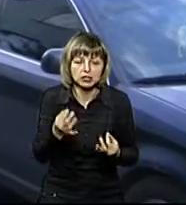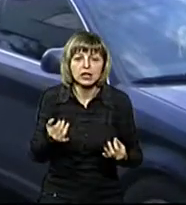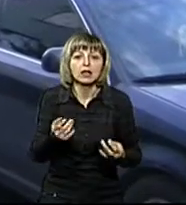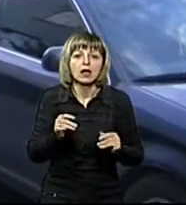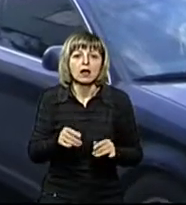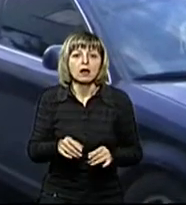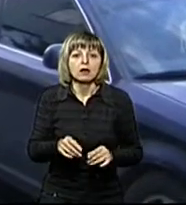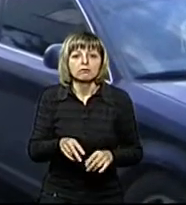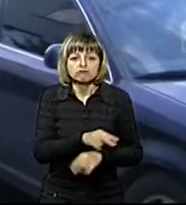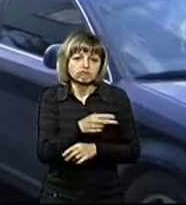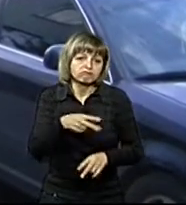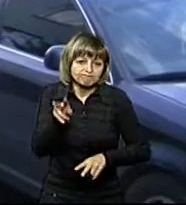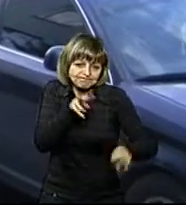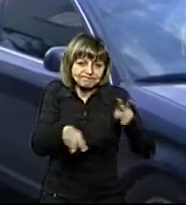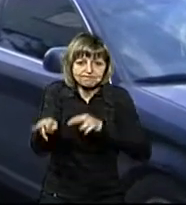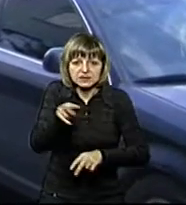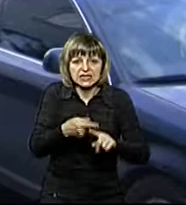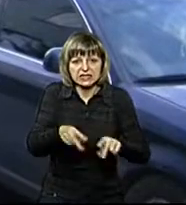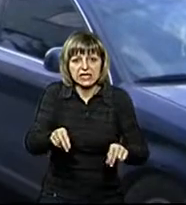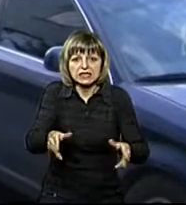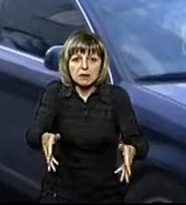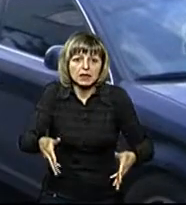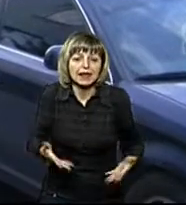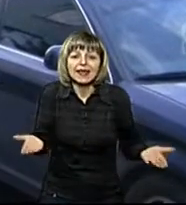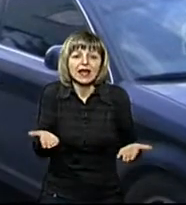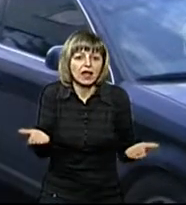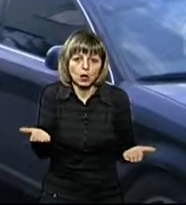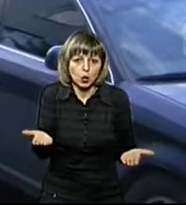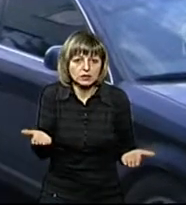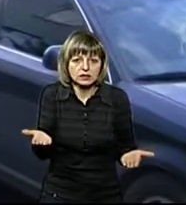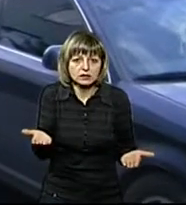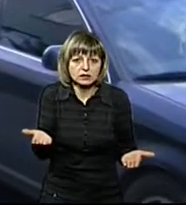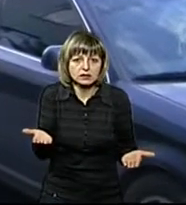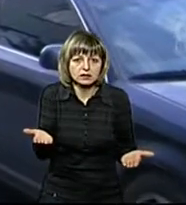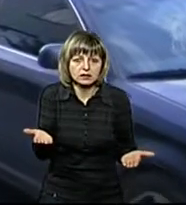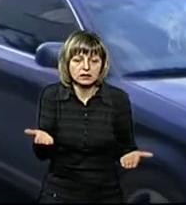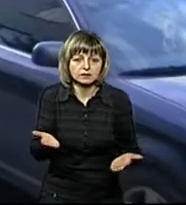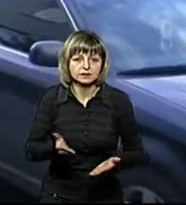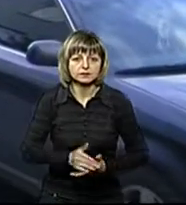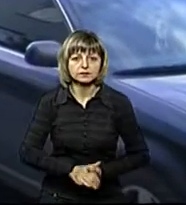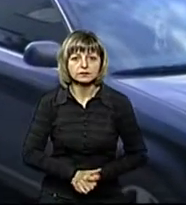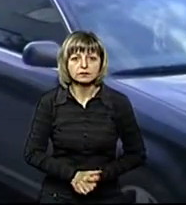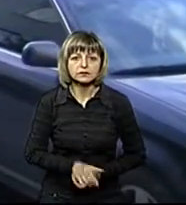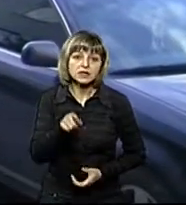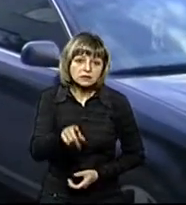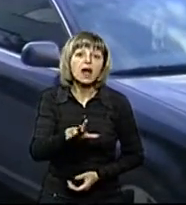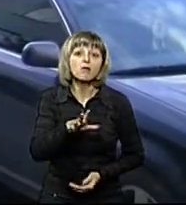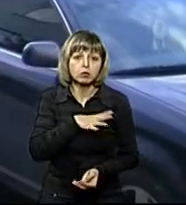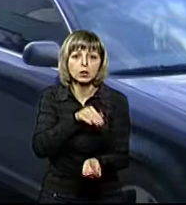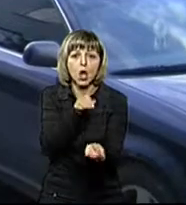проведеним оглядом даної земельної ділянки, якихось, скажімо так, там були, в принципі,